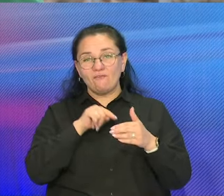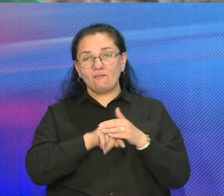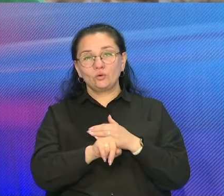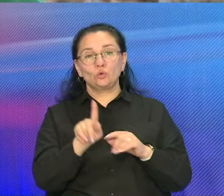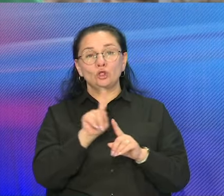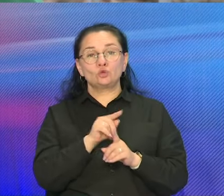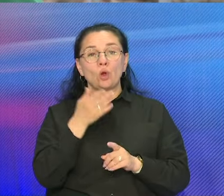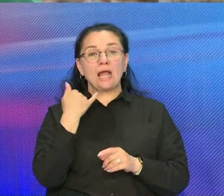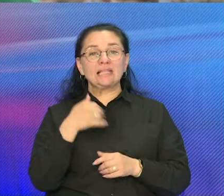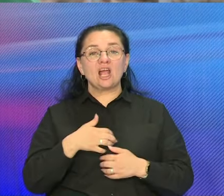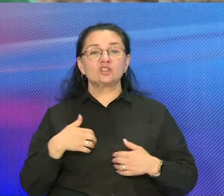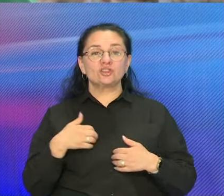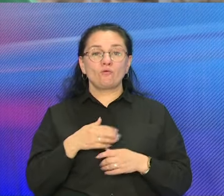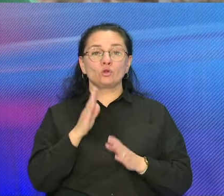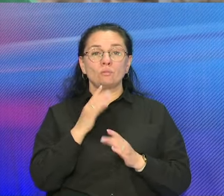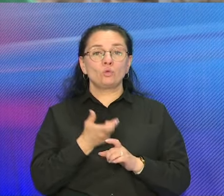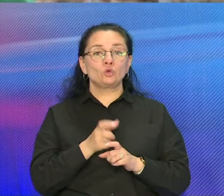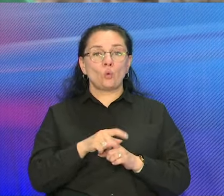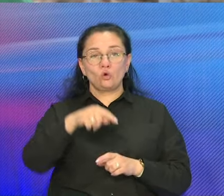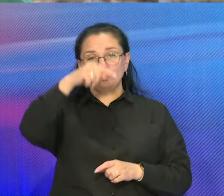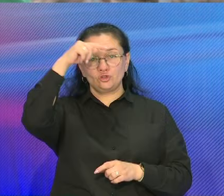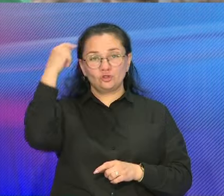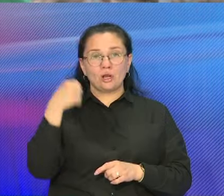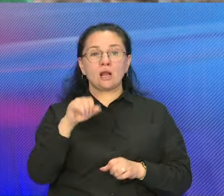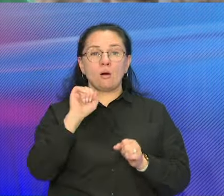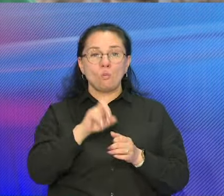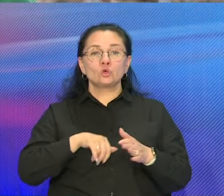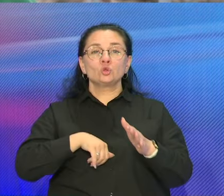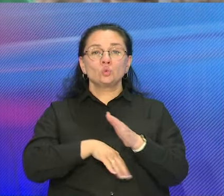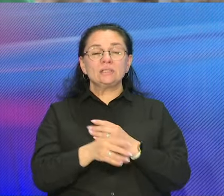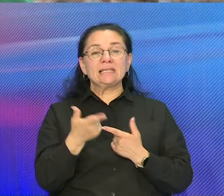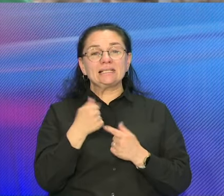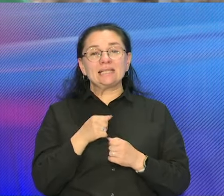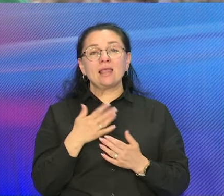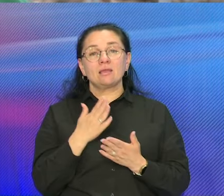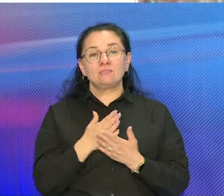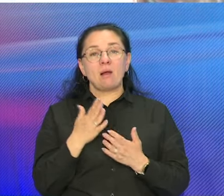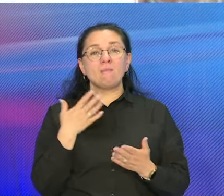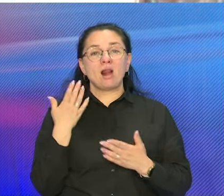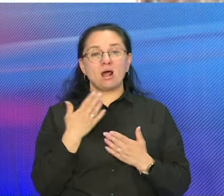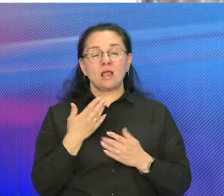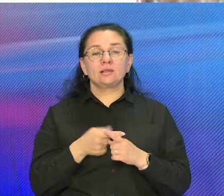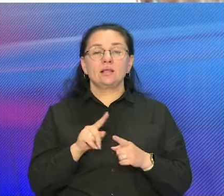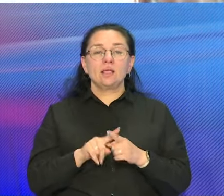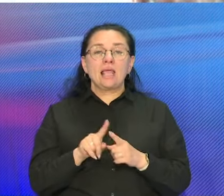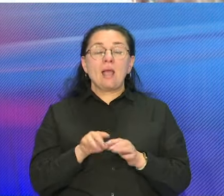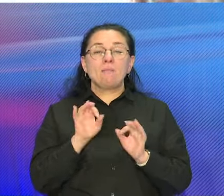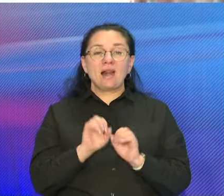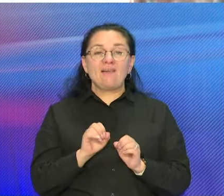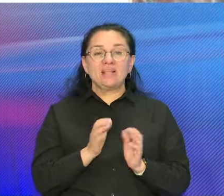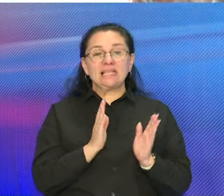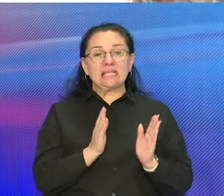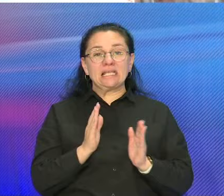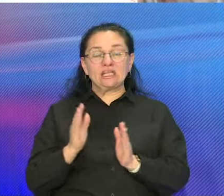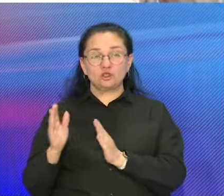когда ему будет жарко, оно могло зайти в прохладу То есть для комфорта животных всё делаем Правильный режим, освежаючий